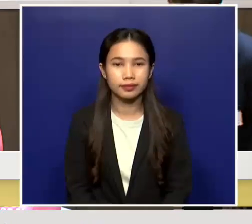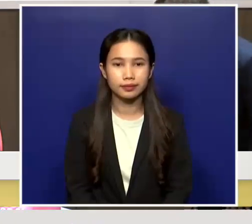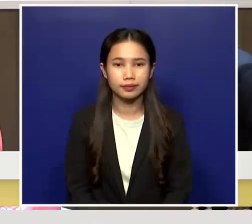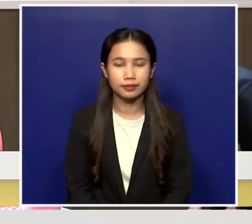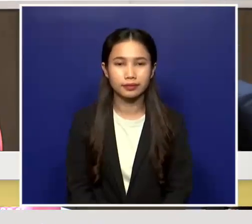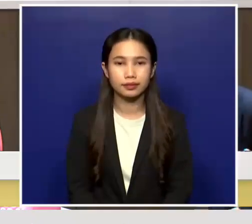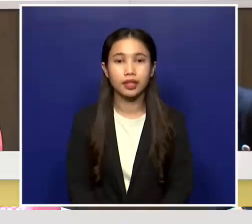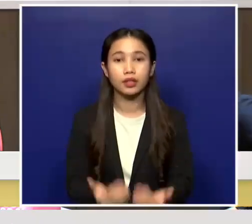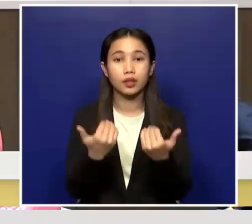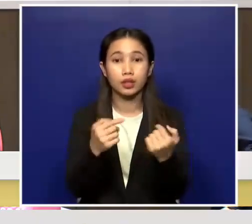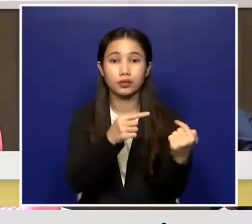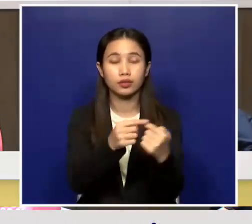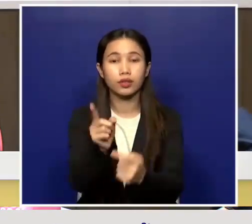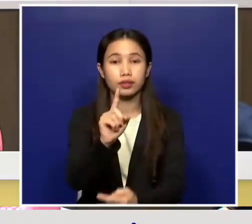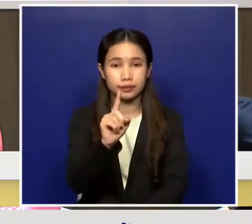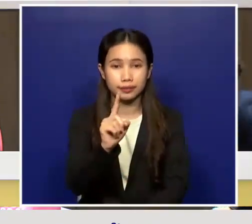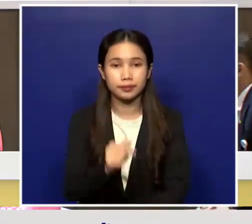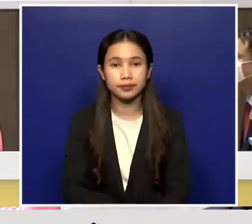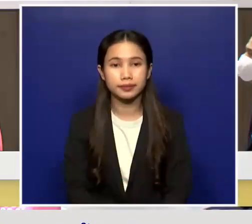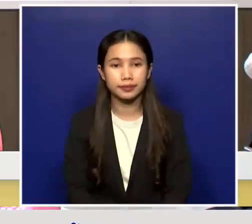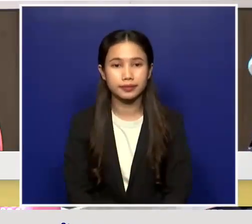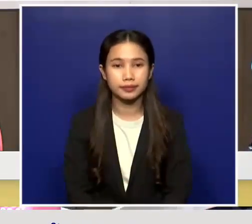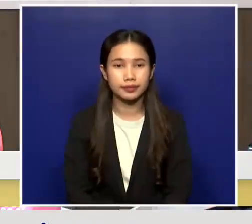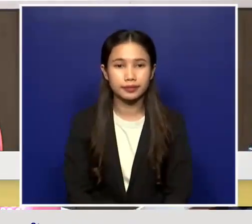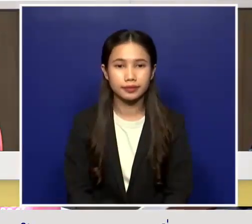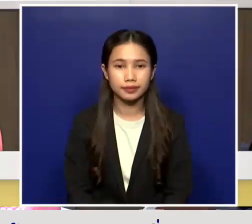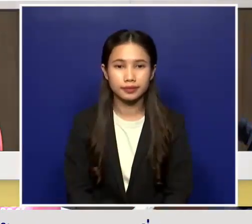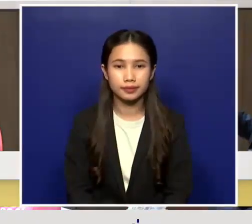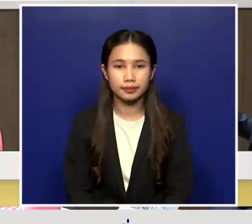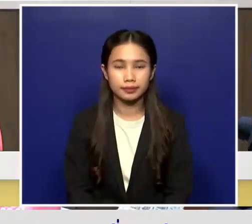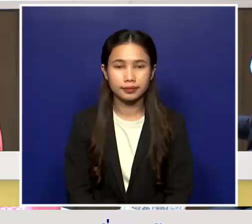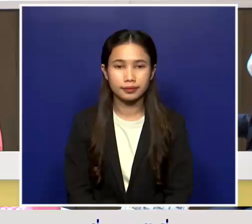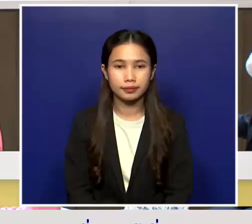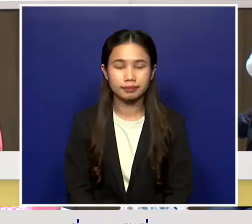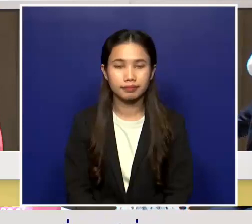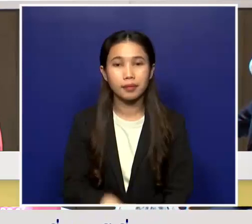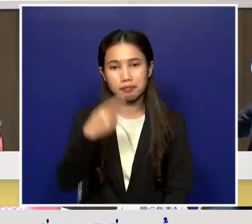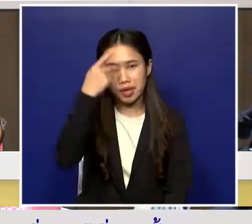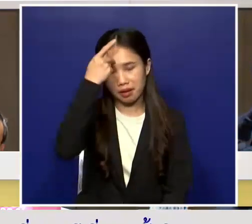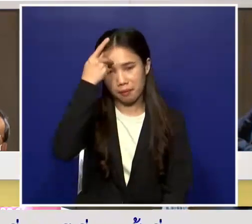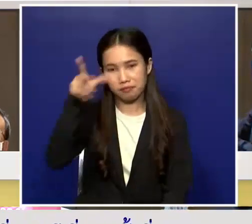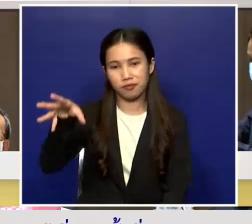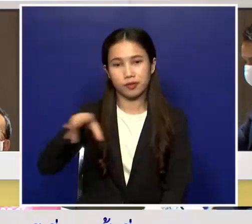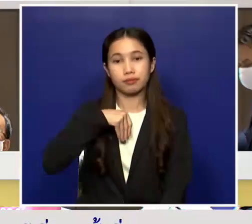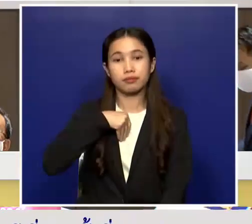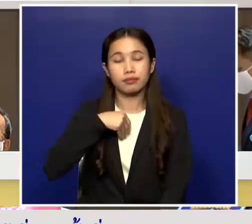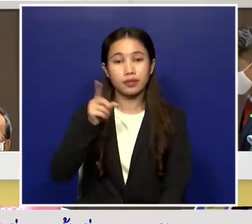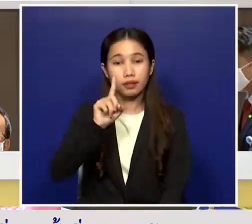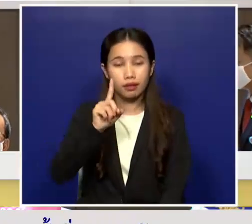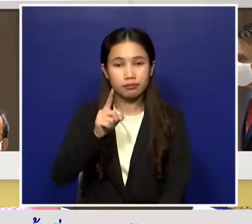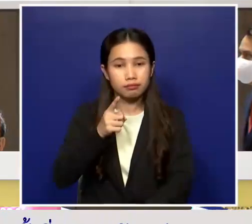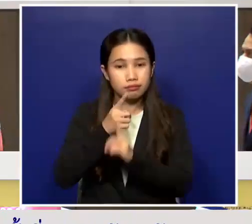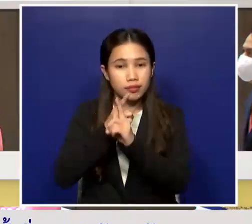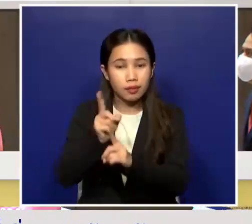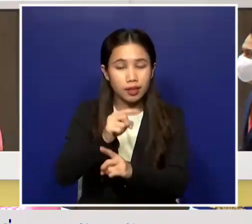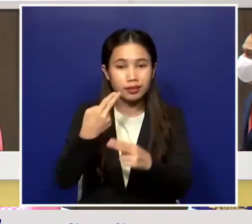ทีนี้มาเข้าถึงเรื่องเขาเรียกว่าอะไรรู้ไหมกรรมตามทันคราวนี้ไม่ได้ตามคนชื่อส